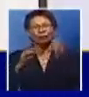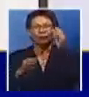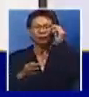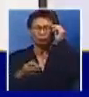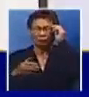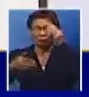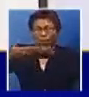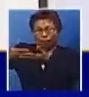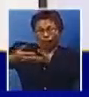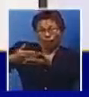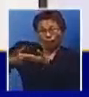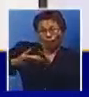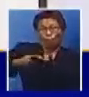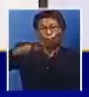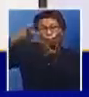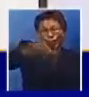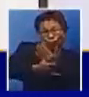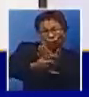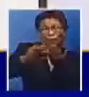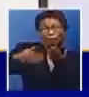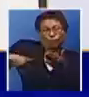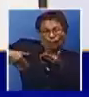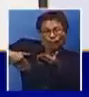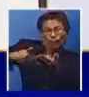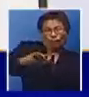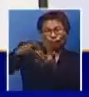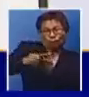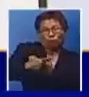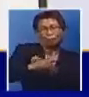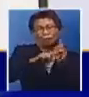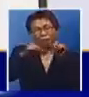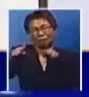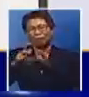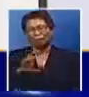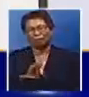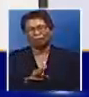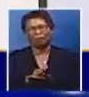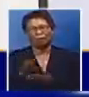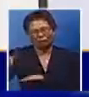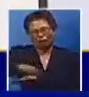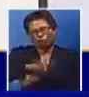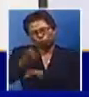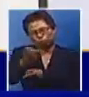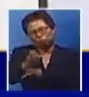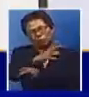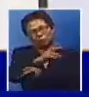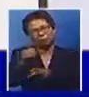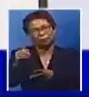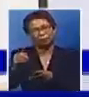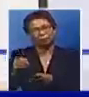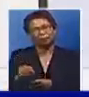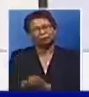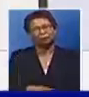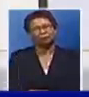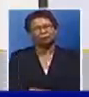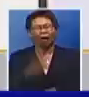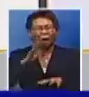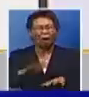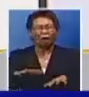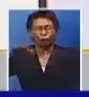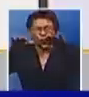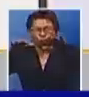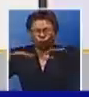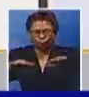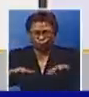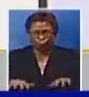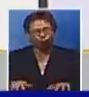sebelum projek naik, untuk kita nak turun ke laut tu agak susah kalau untuk air surut lah.